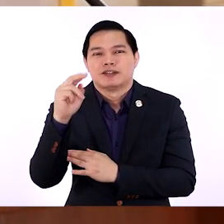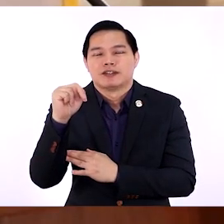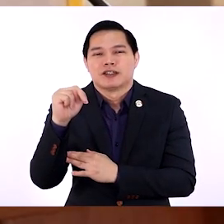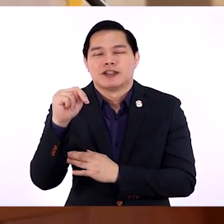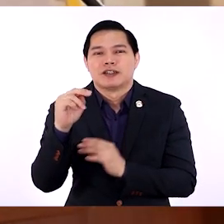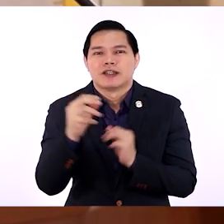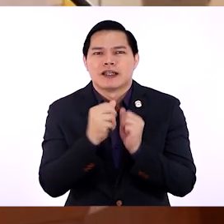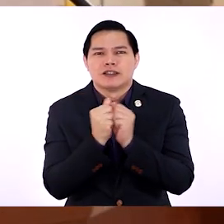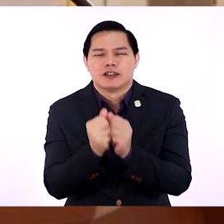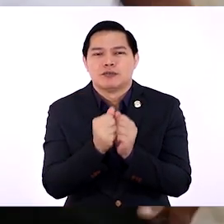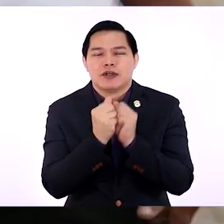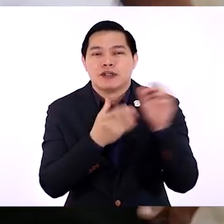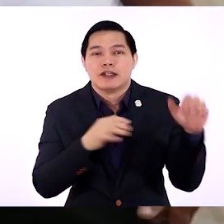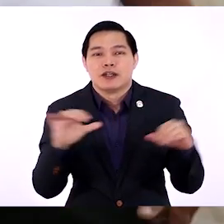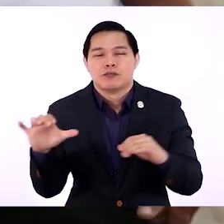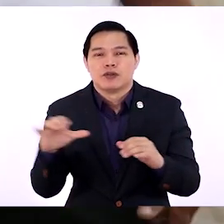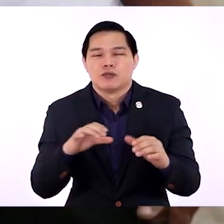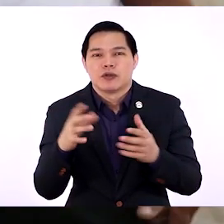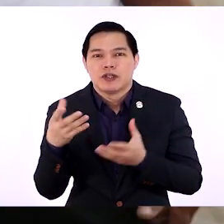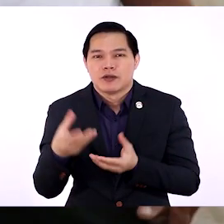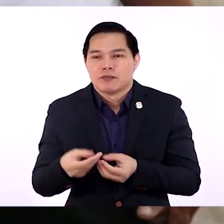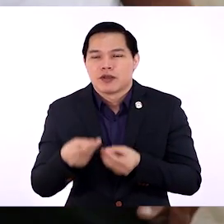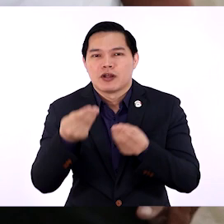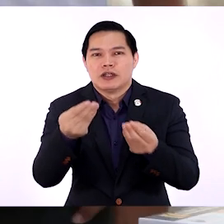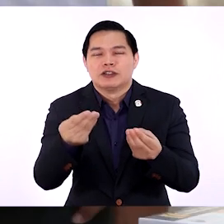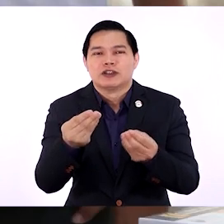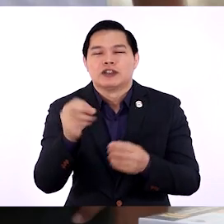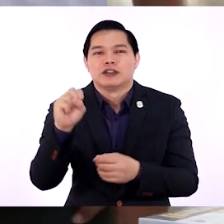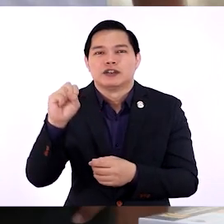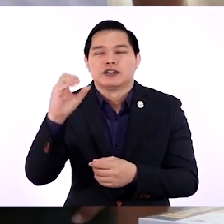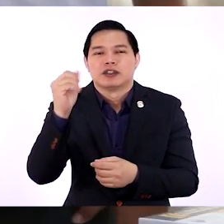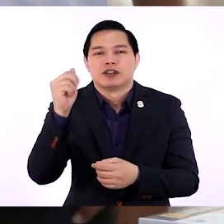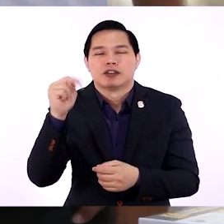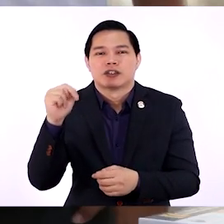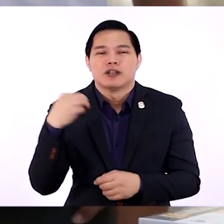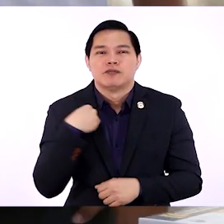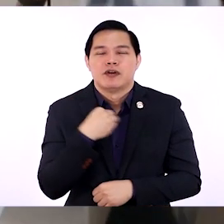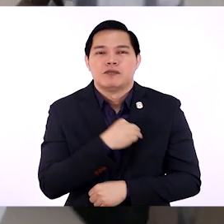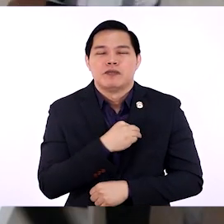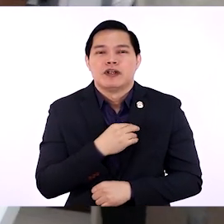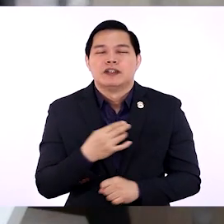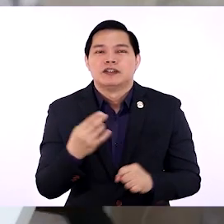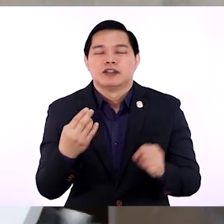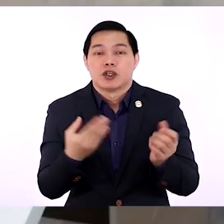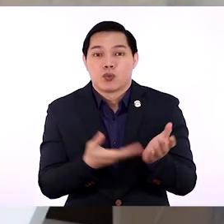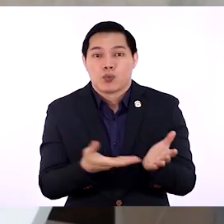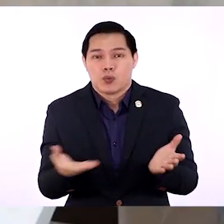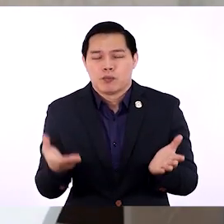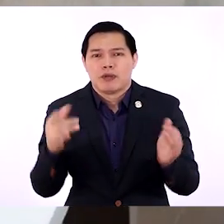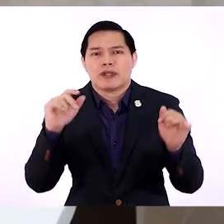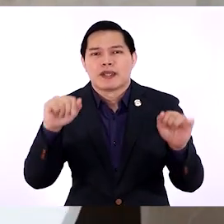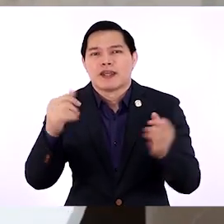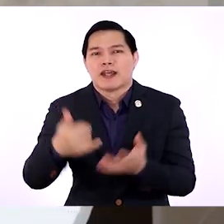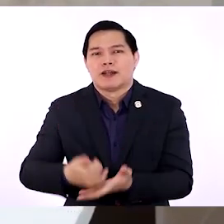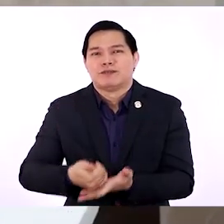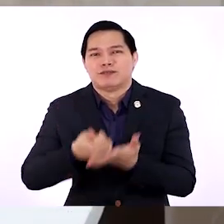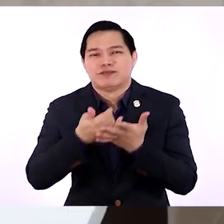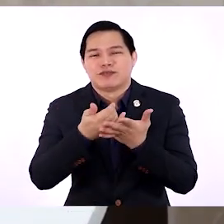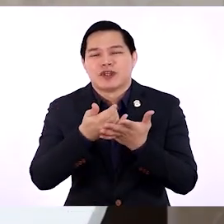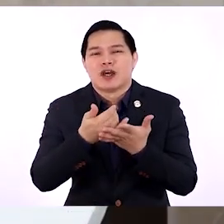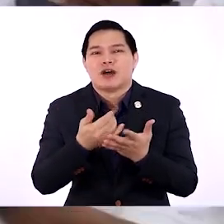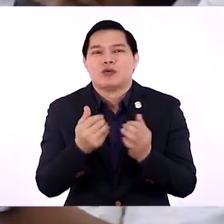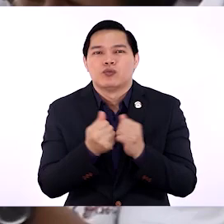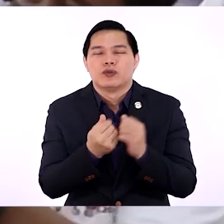ng aktibidad na ito ay namahagi rin sa mga SCAN members ng mga kagamitan na makatutulong ng malaki sa kanilang pagtupad